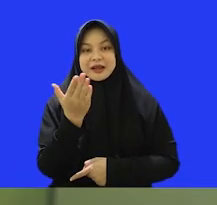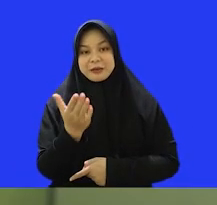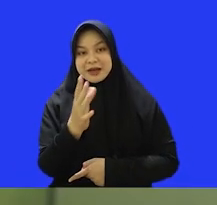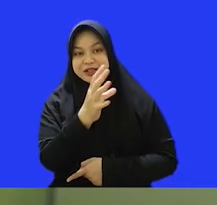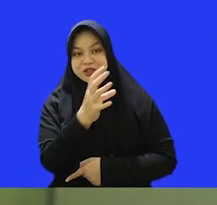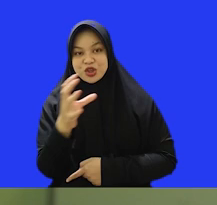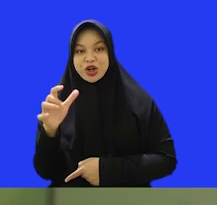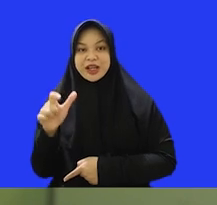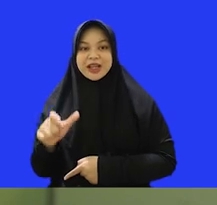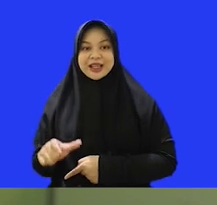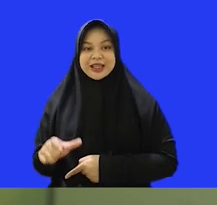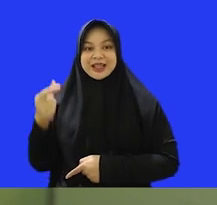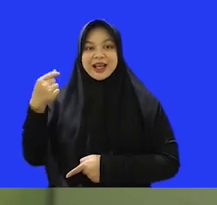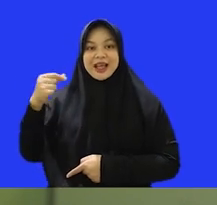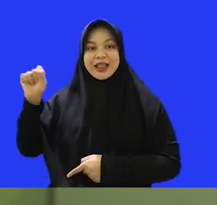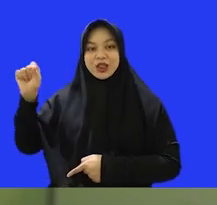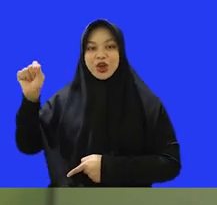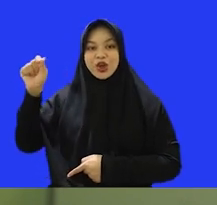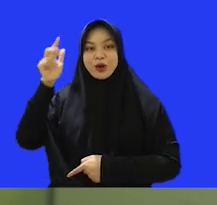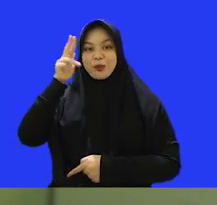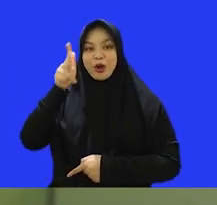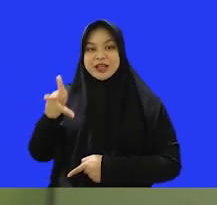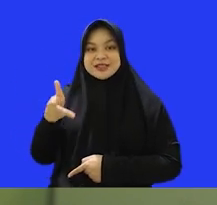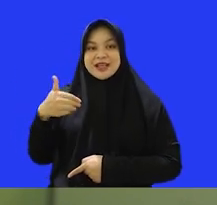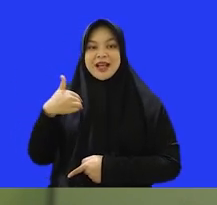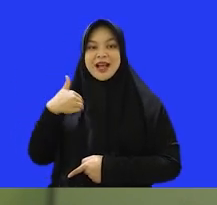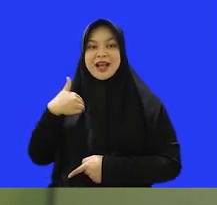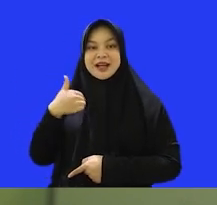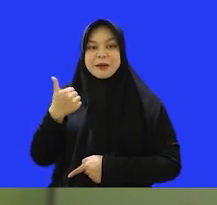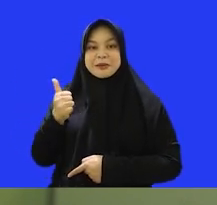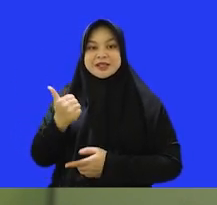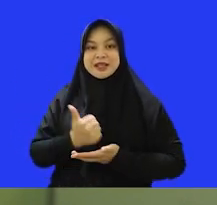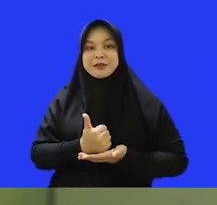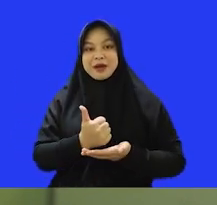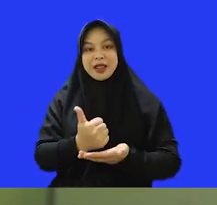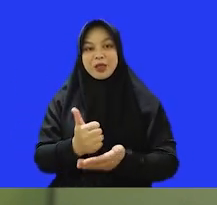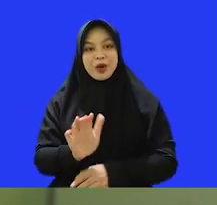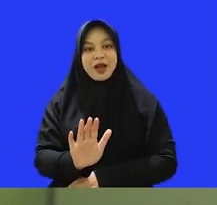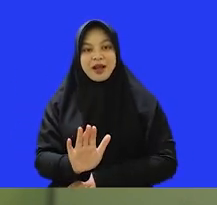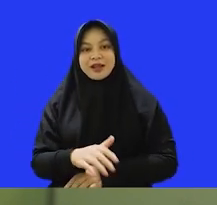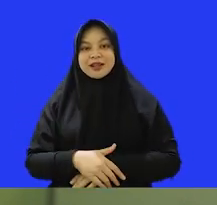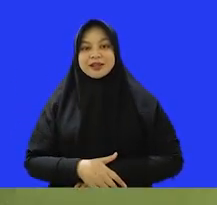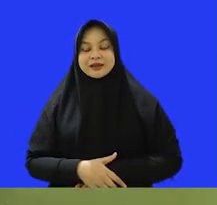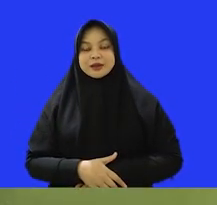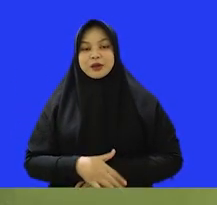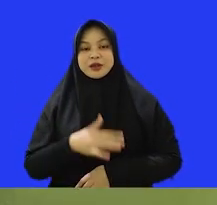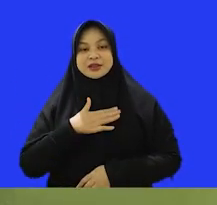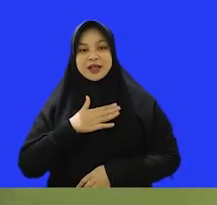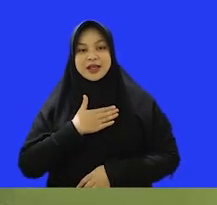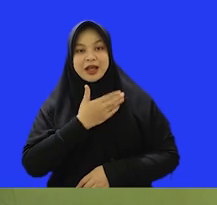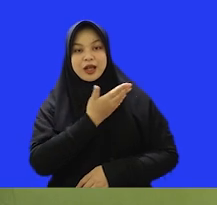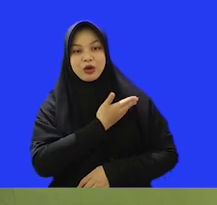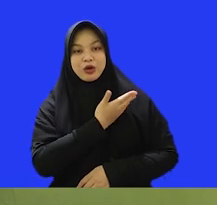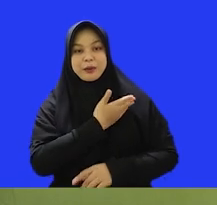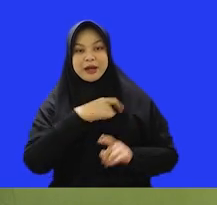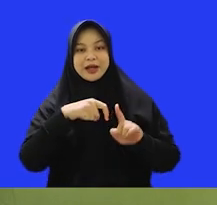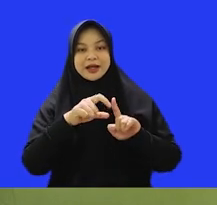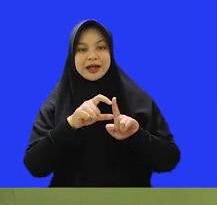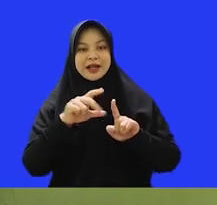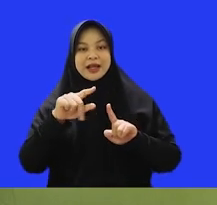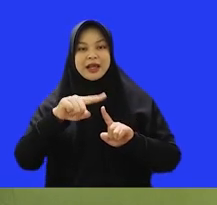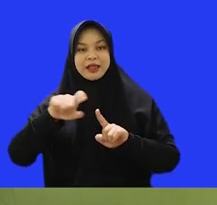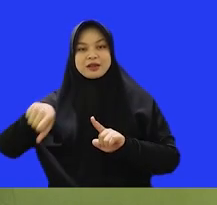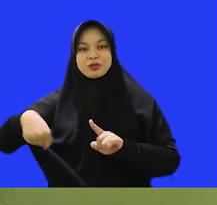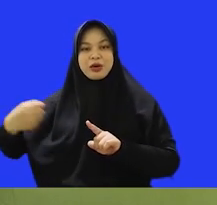Mbak sore ini ke kantor polisi, apakah ada yang bisa saya bantu? Pak, saya korban KDRT oleh